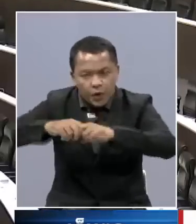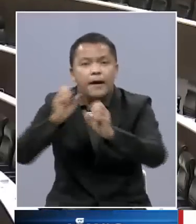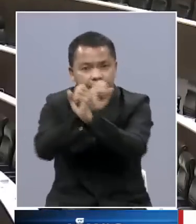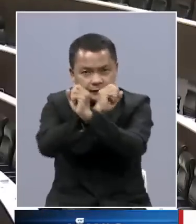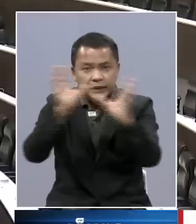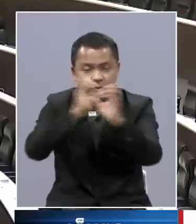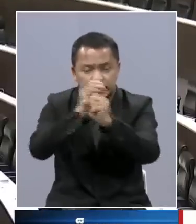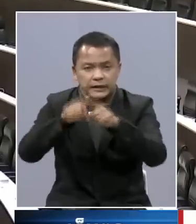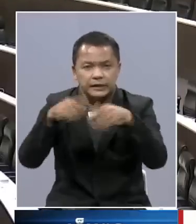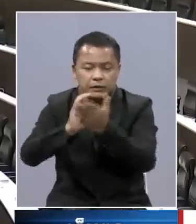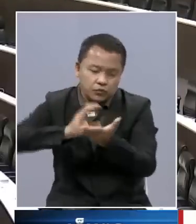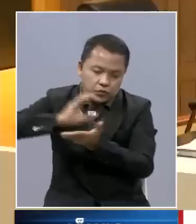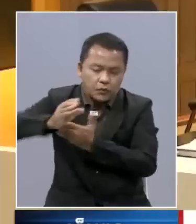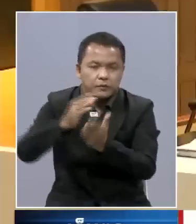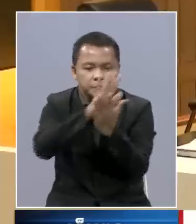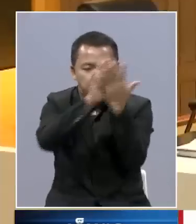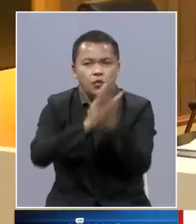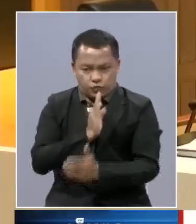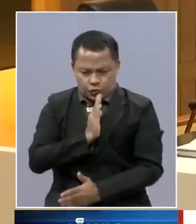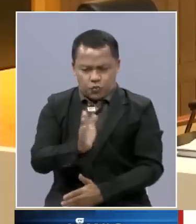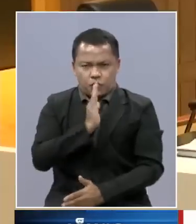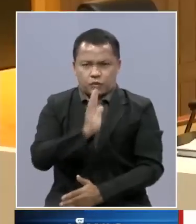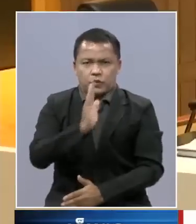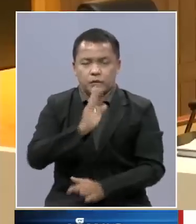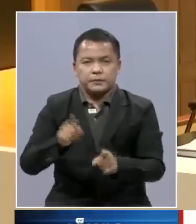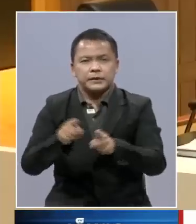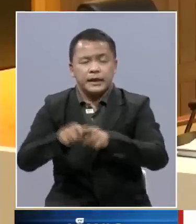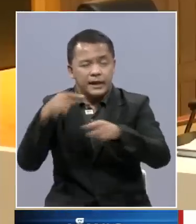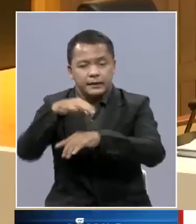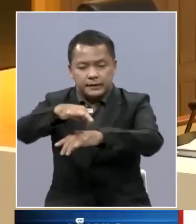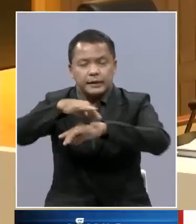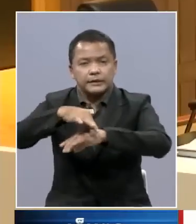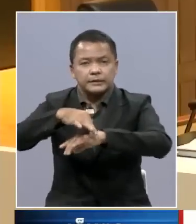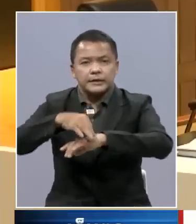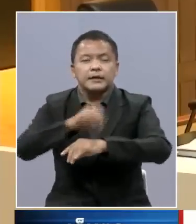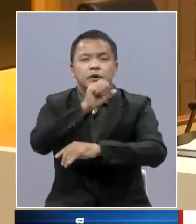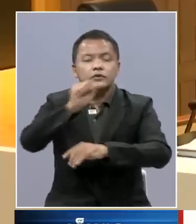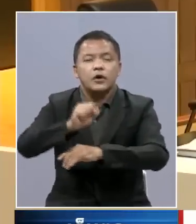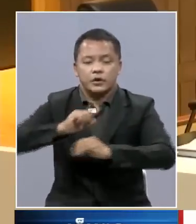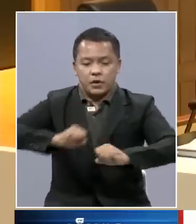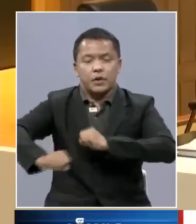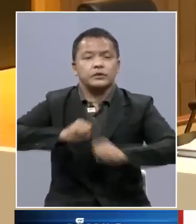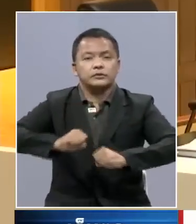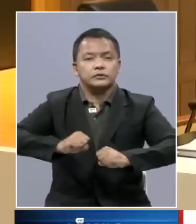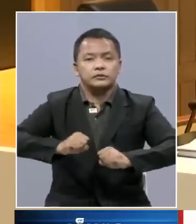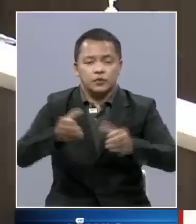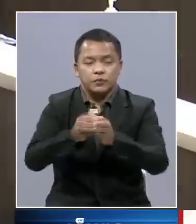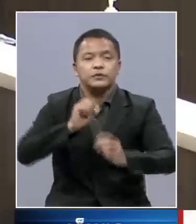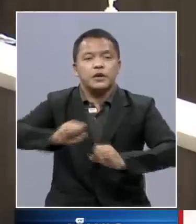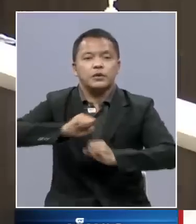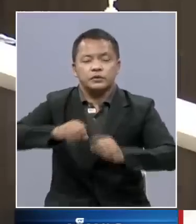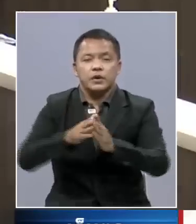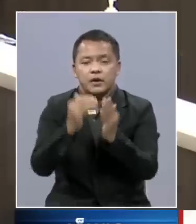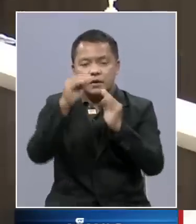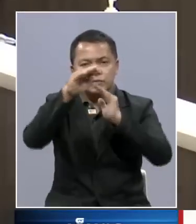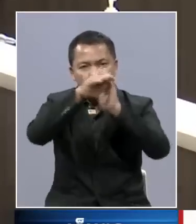ใสให้ใช้งบประมาณแผ่นดินอย่างตรงไปตรงมาแล้วก็มีการตั้งสภาเยาวชนหรือ Youth Parliament โดยกำห